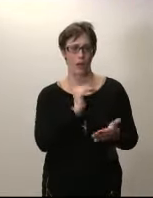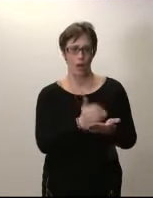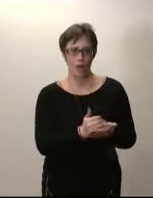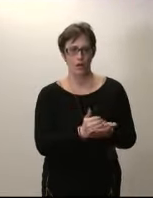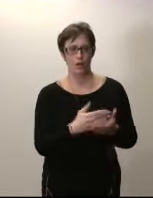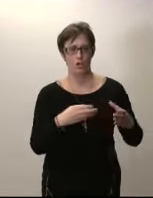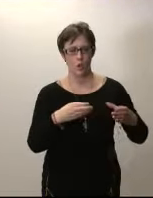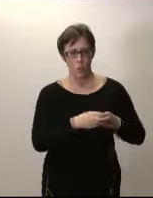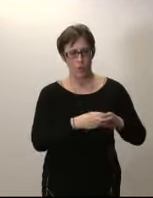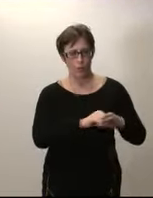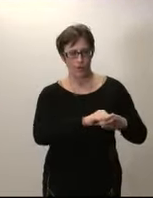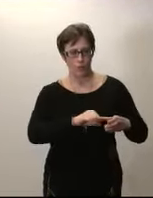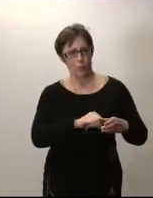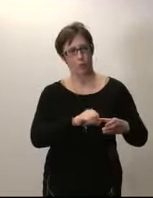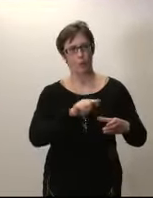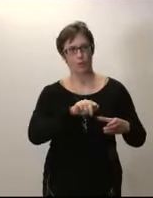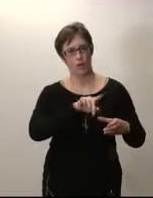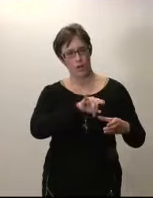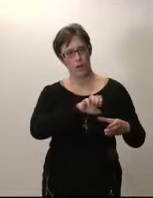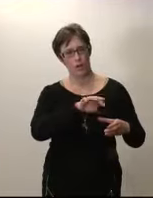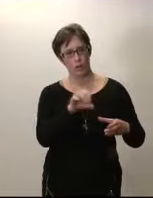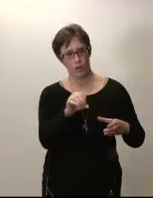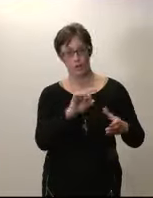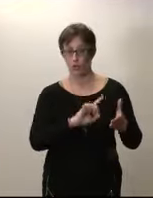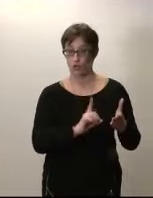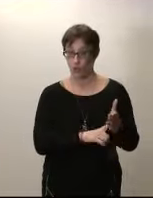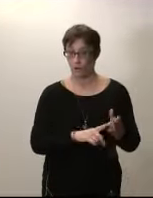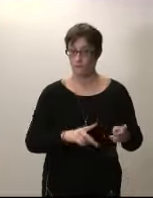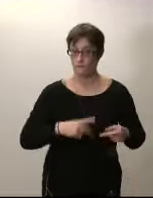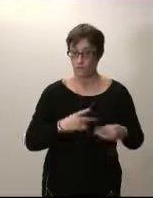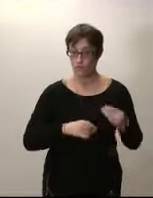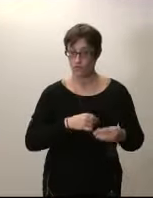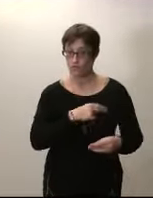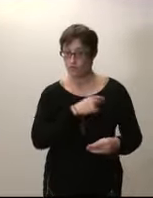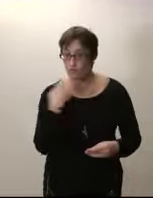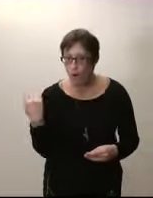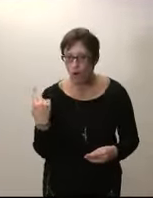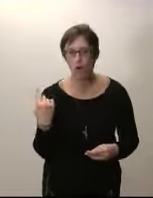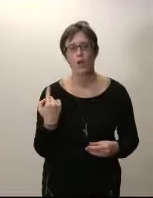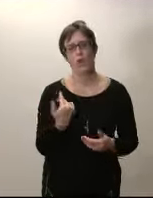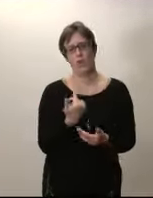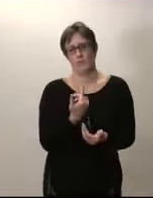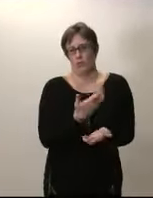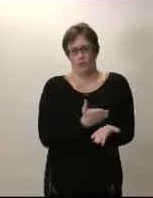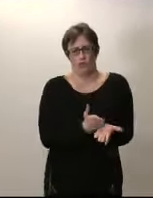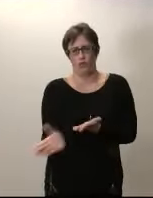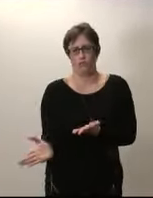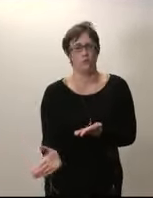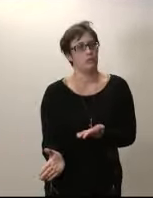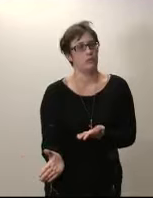vie et de mort si on sortait. Et moi, je trouve qu'on utilise à tort ce terme de ghetto. Mais il y a plein d'expressions dans la langue française,